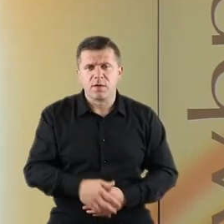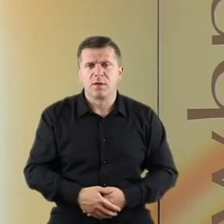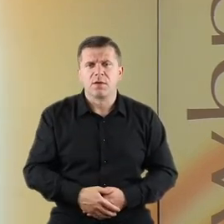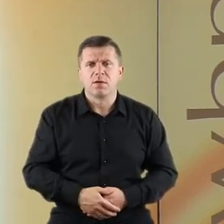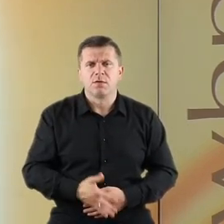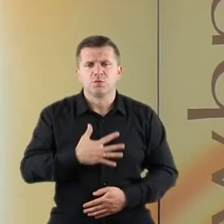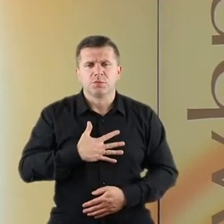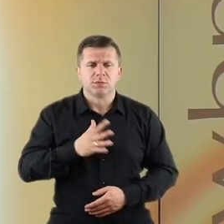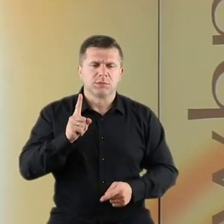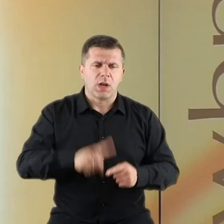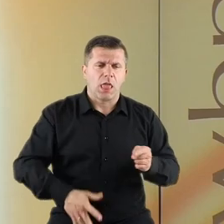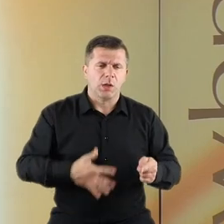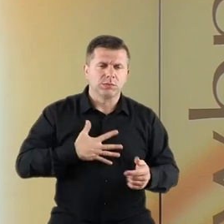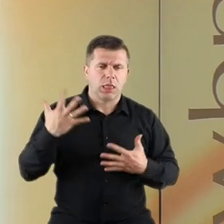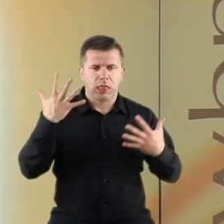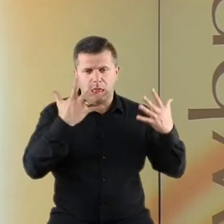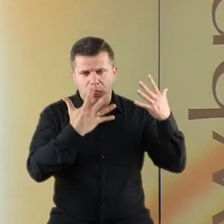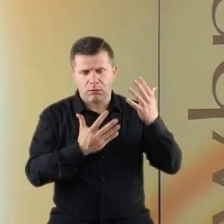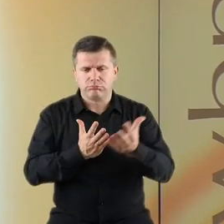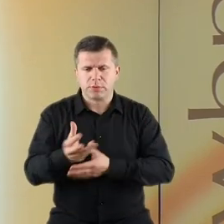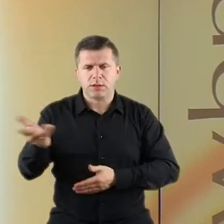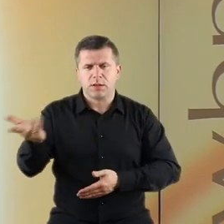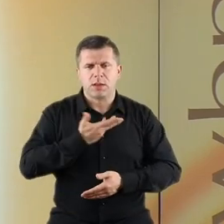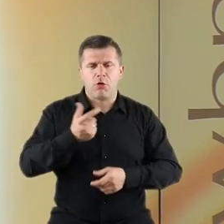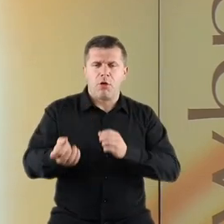mdłości musi to być z przyczyny uroku